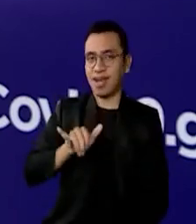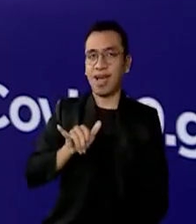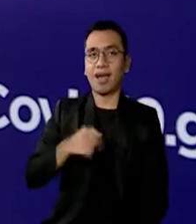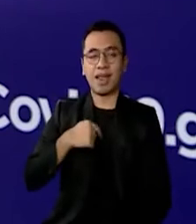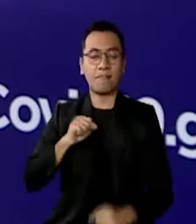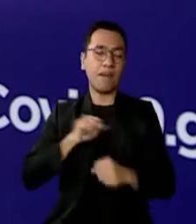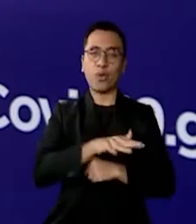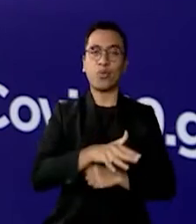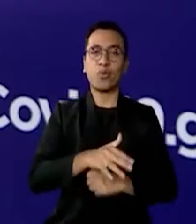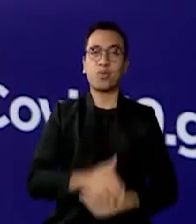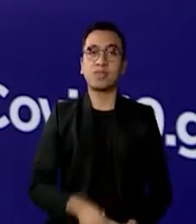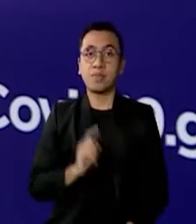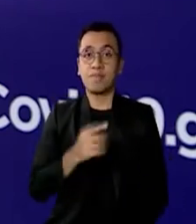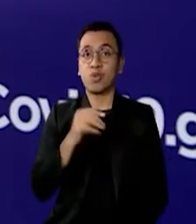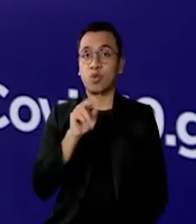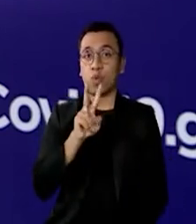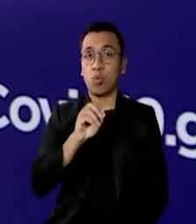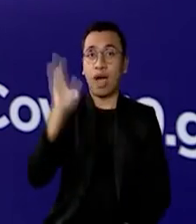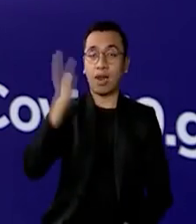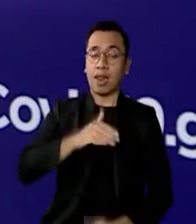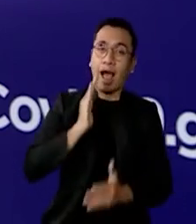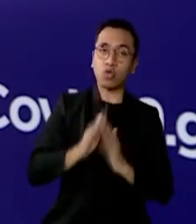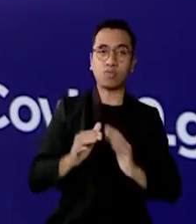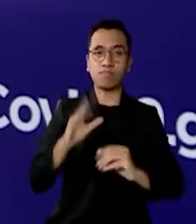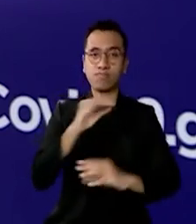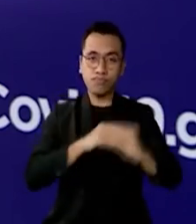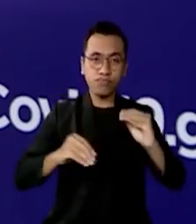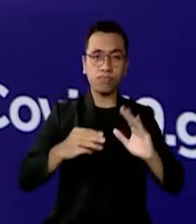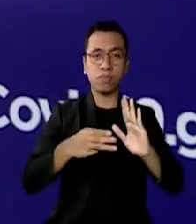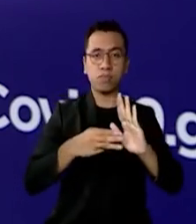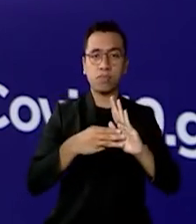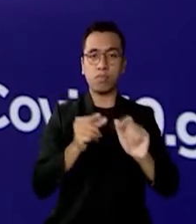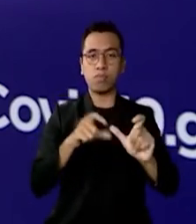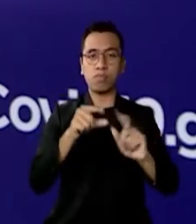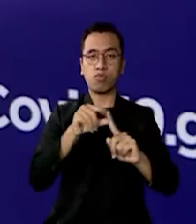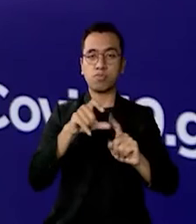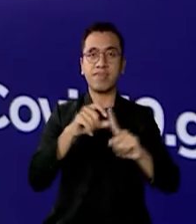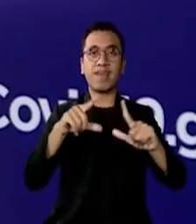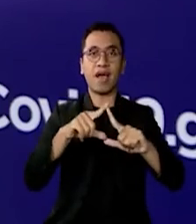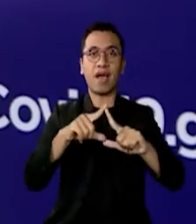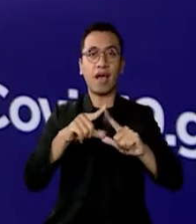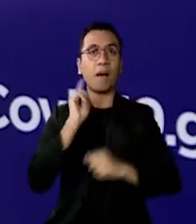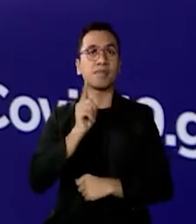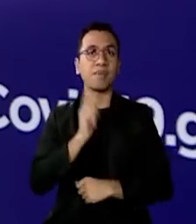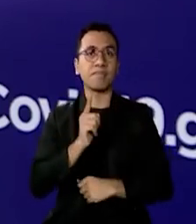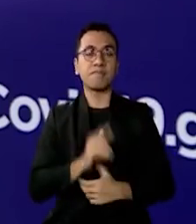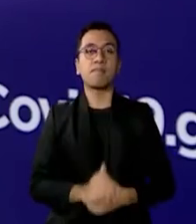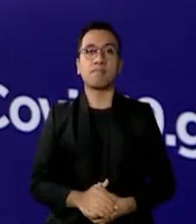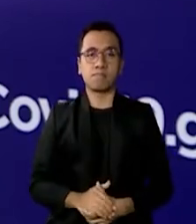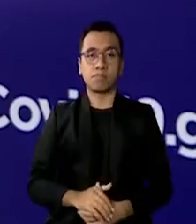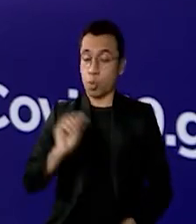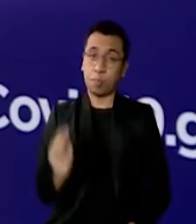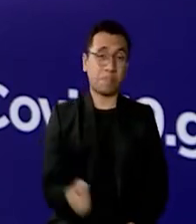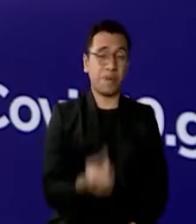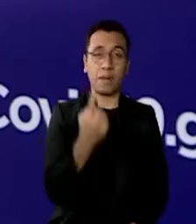berkoordinasi dalam pun dengan Dinas Kesehatan dengan para Muspida karena saya merasa bertanggungjawab Karna itu adalah awal mula di Kabupaten Karawang